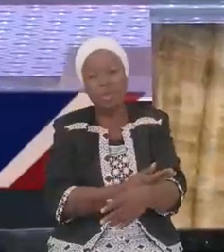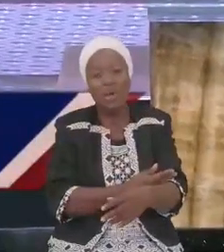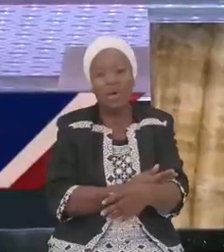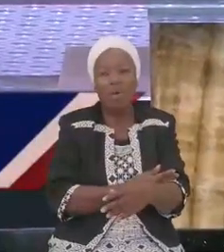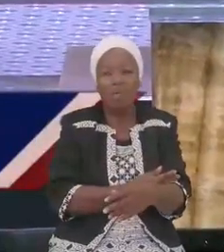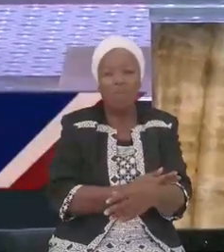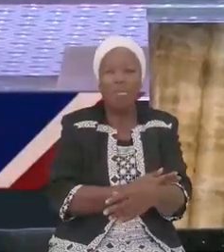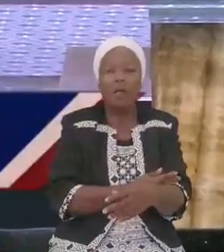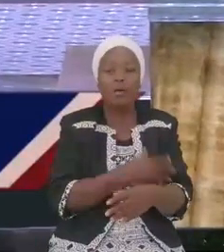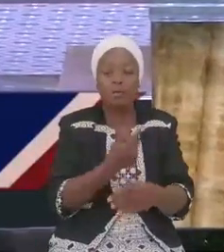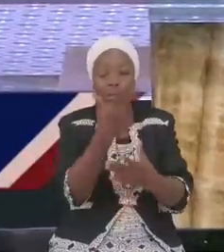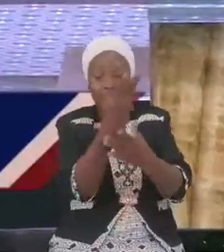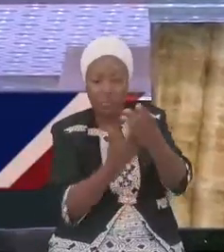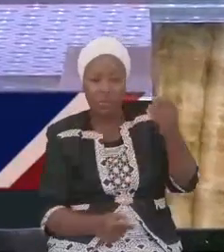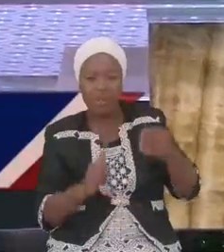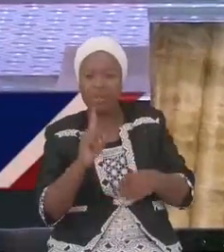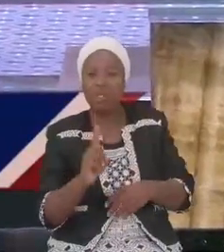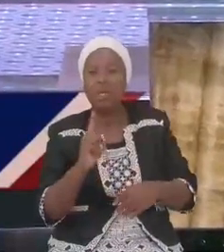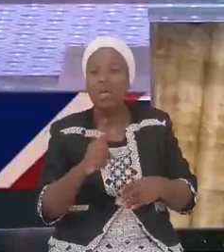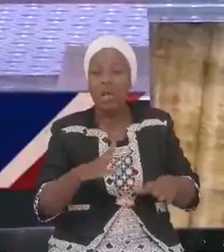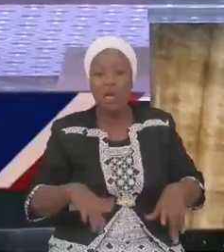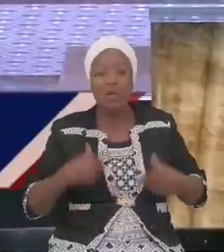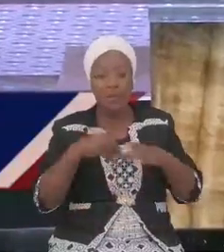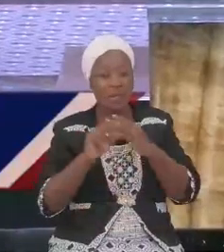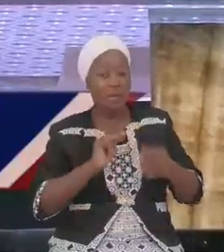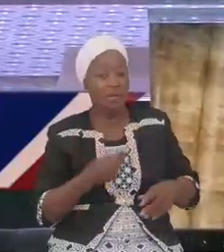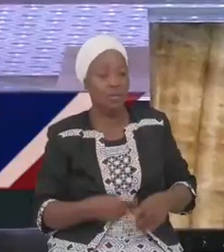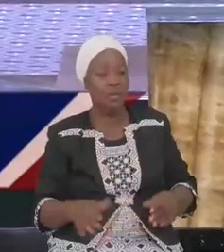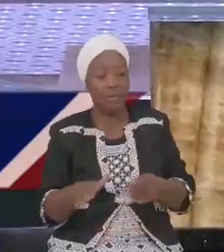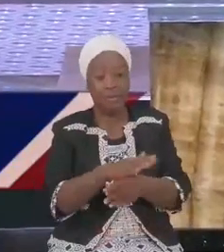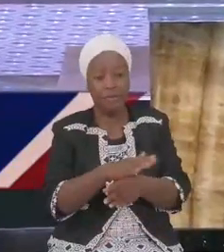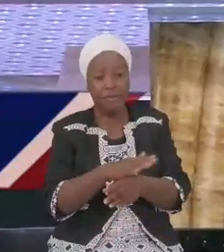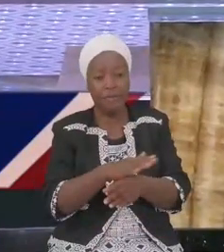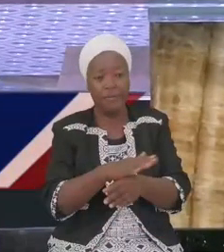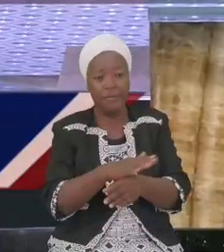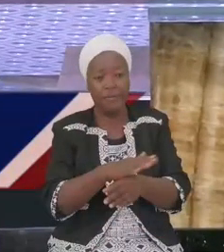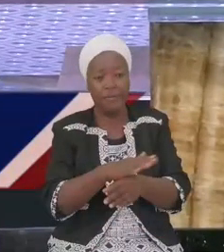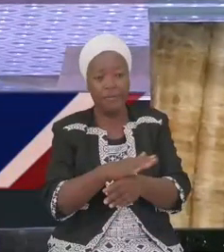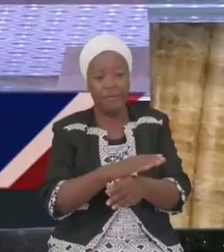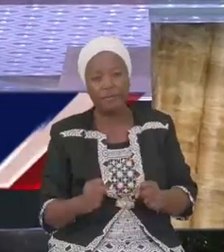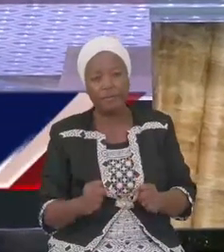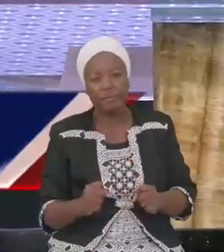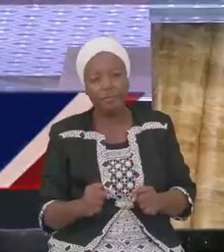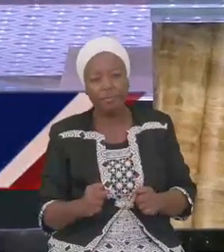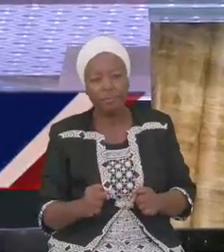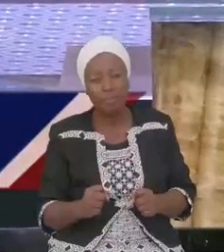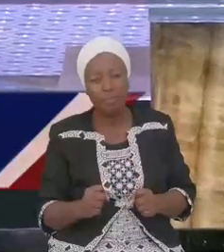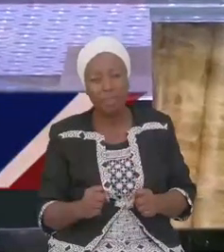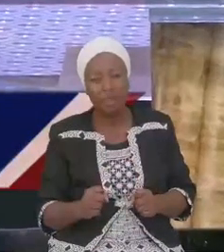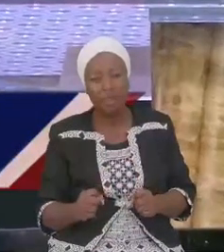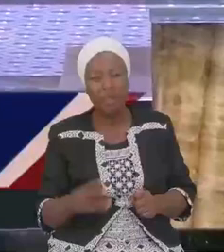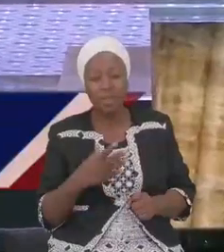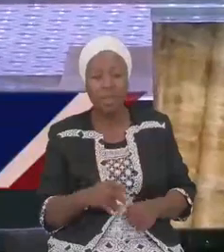et la Trinité, le Dieu Trin vit en nous, nous renforce, donne le pouvoir et il nous